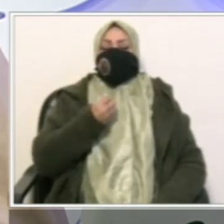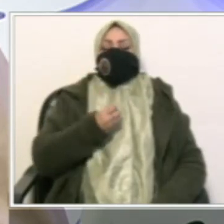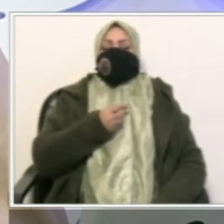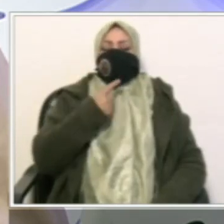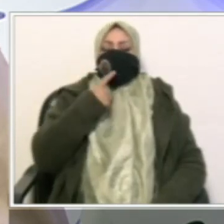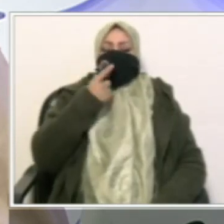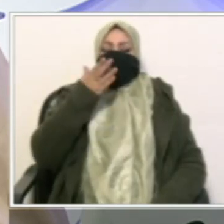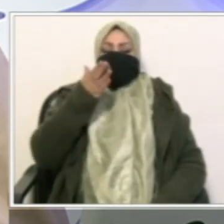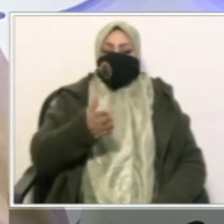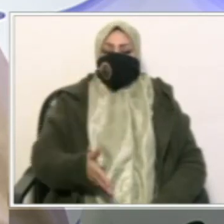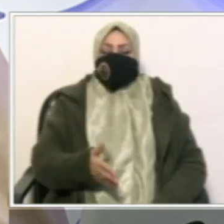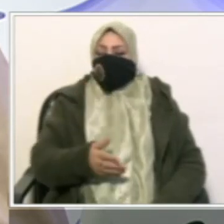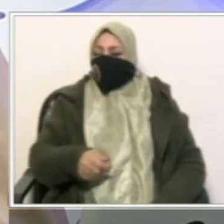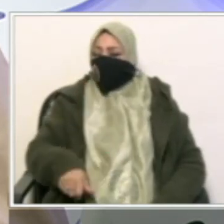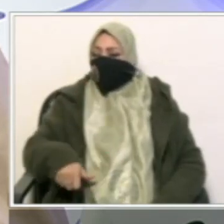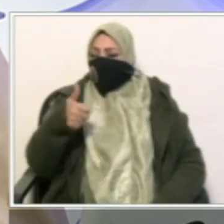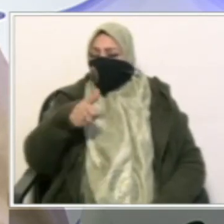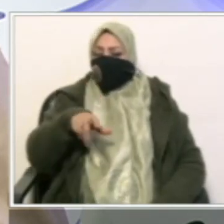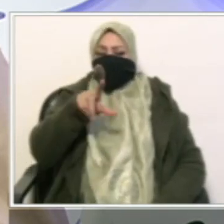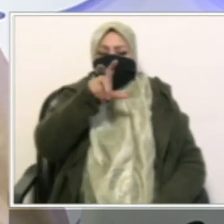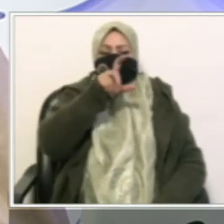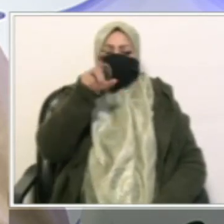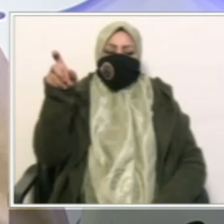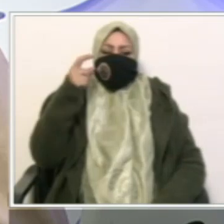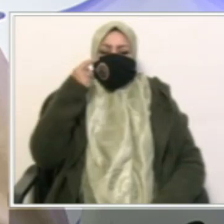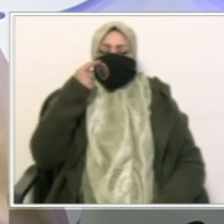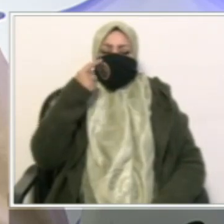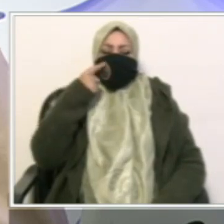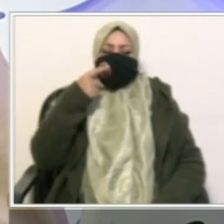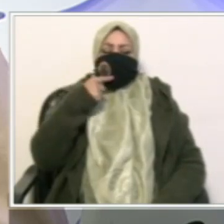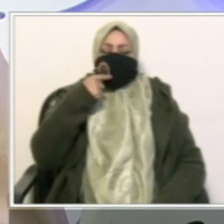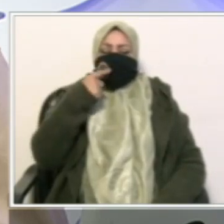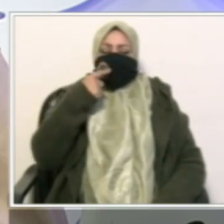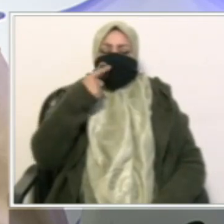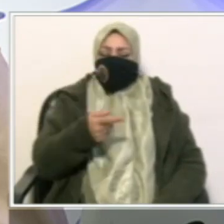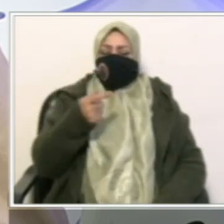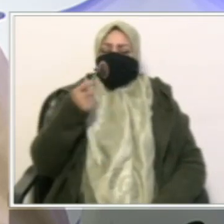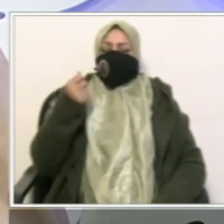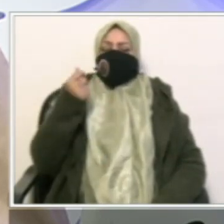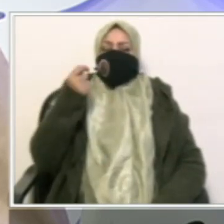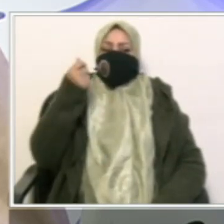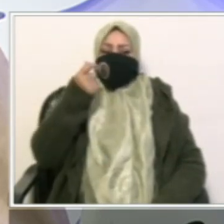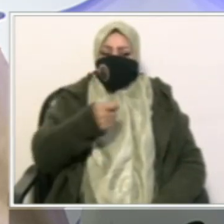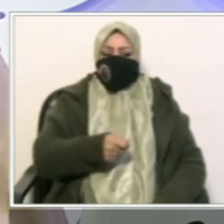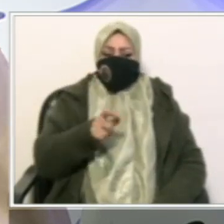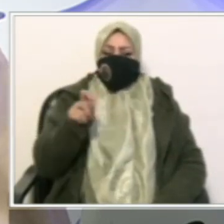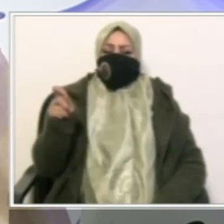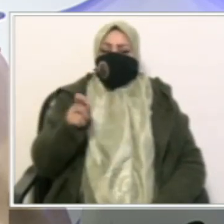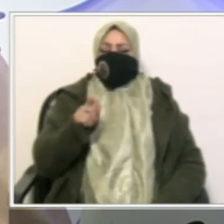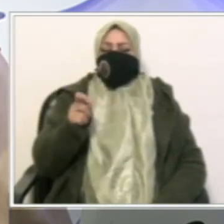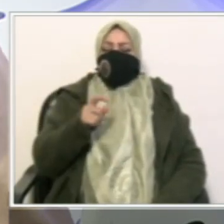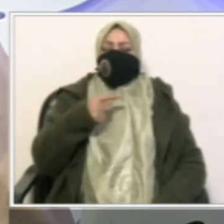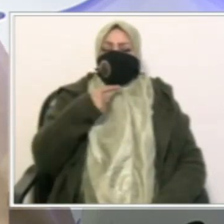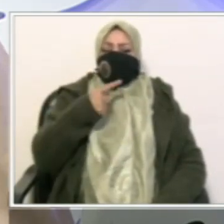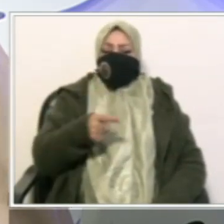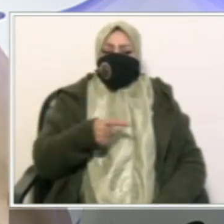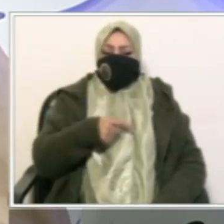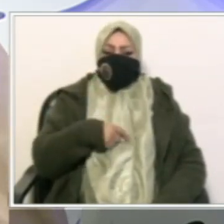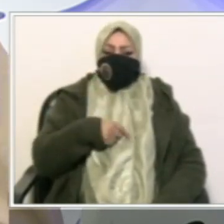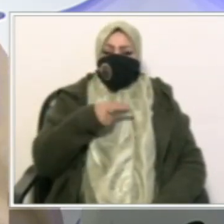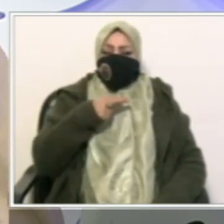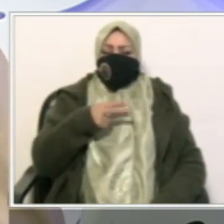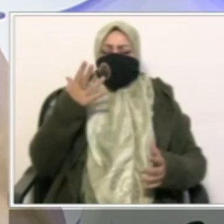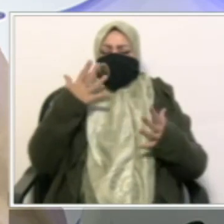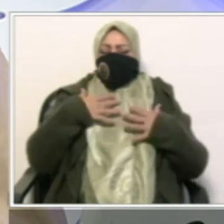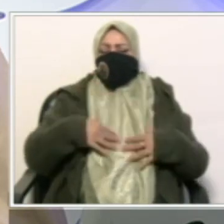يدعم بلسانه ومن الذي يدعم بقلمه ومن الذي يدعم بجسده وبروحه. فالله عز وجل